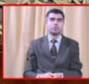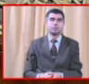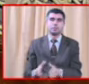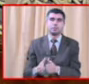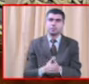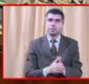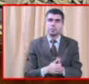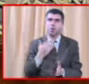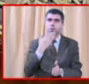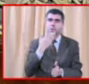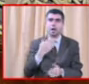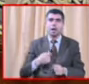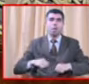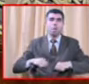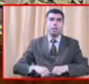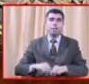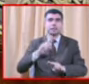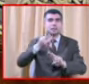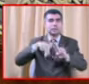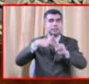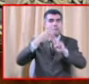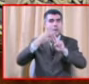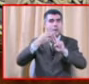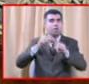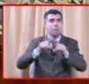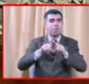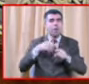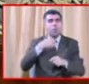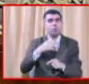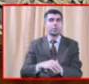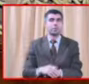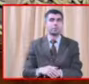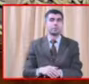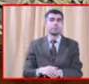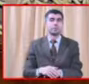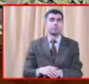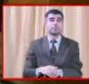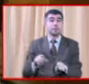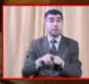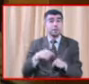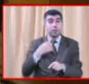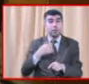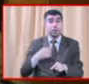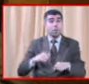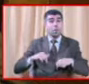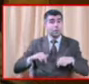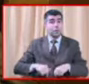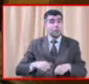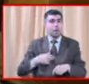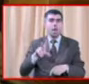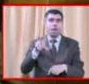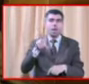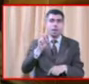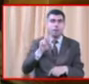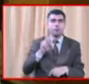شكرا السيد الوزير، السادة الوزراء على الإجابة ديالكم. السيد الوزير ما عندي ما نسالك، عارف المشكل بطبيعة الحال